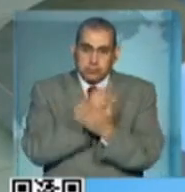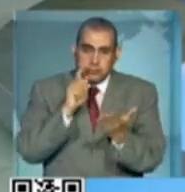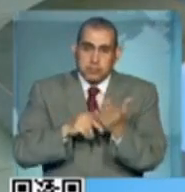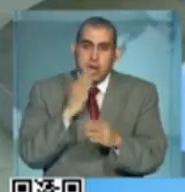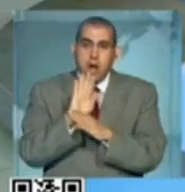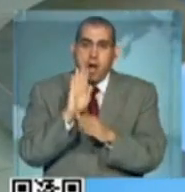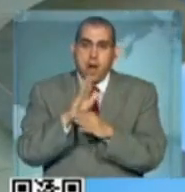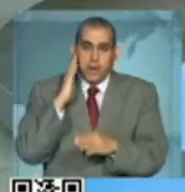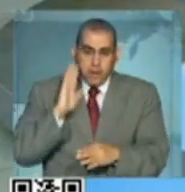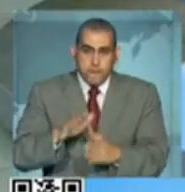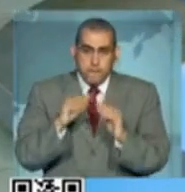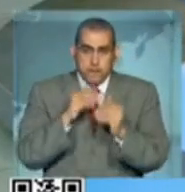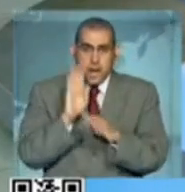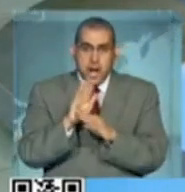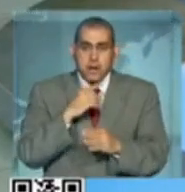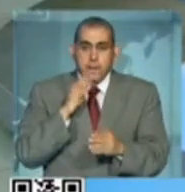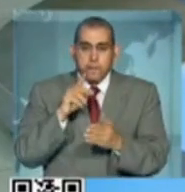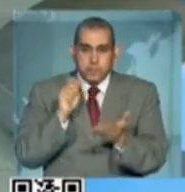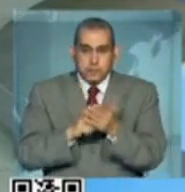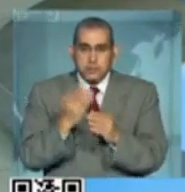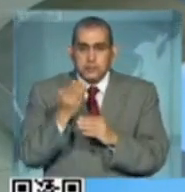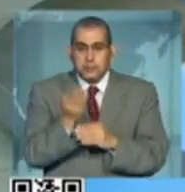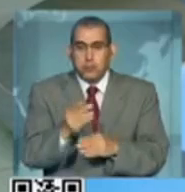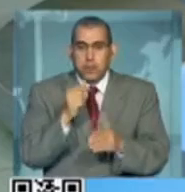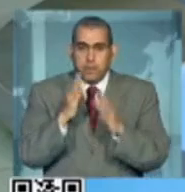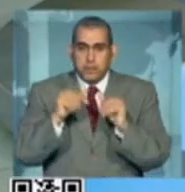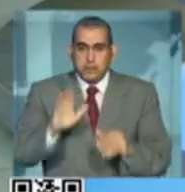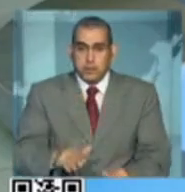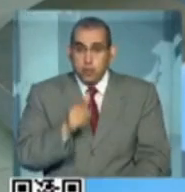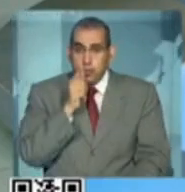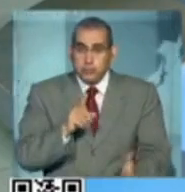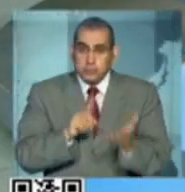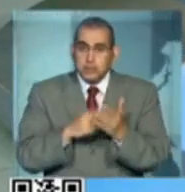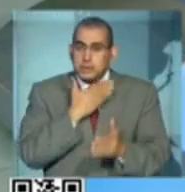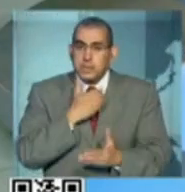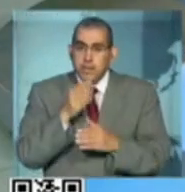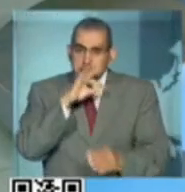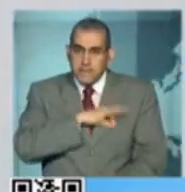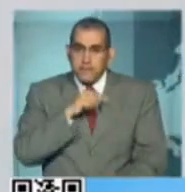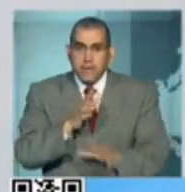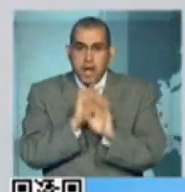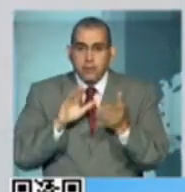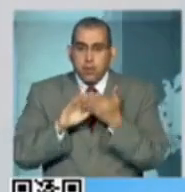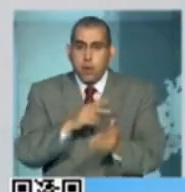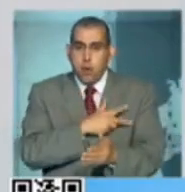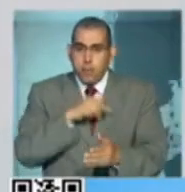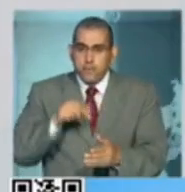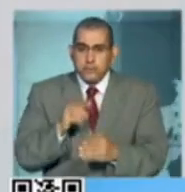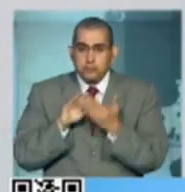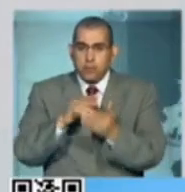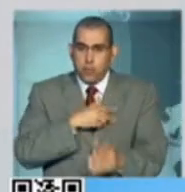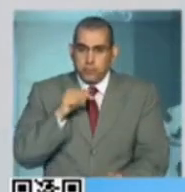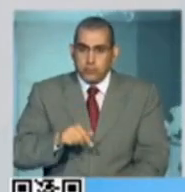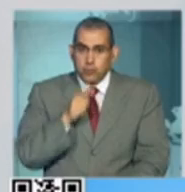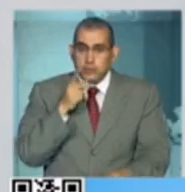الإقامة والحصول على كرت الإقامة الذكي. يأتي ذلك لضمان الاستفادة من كافة الخدمات الحكومية